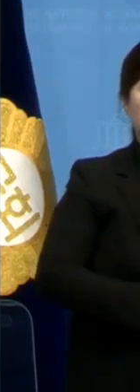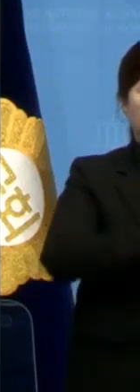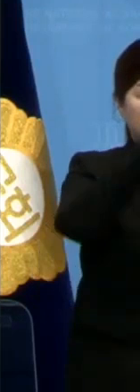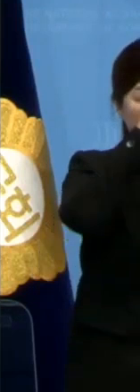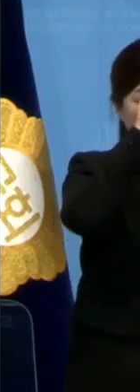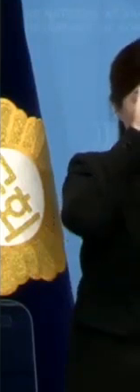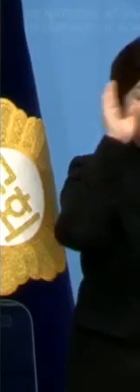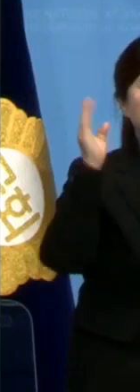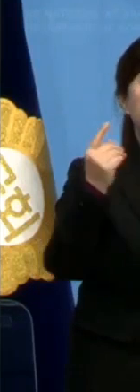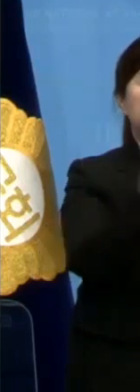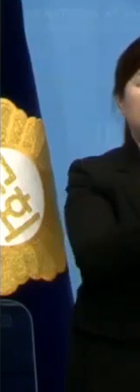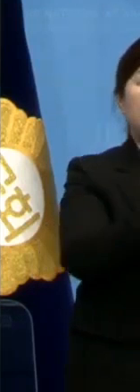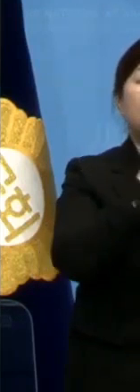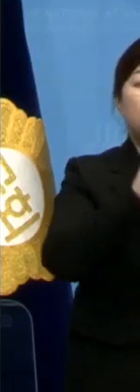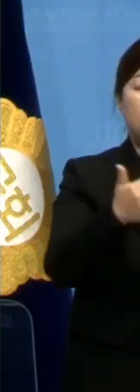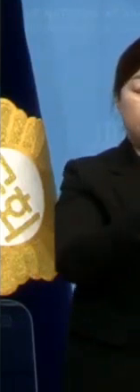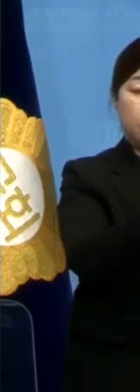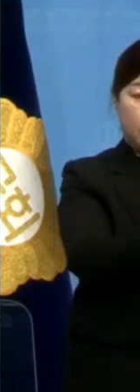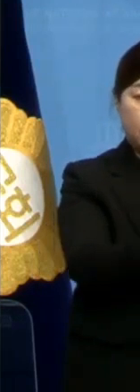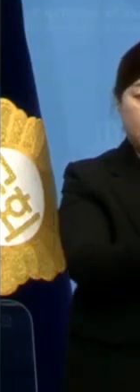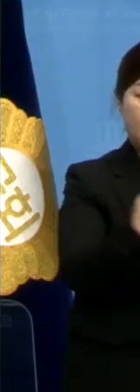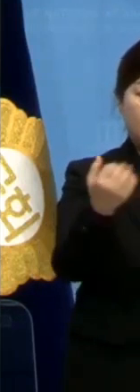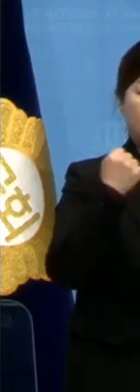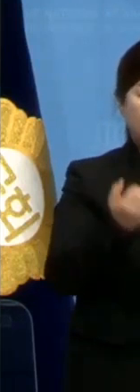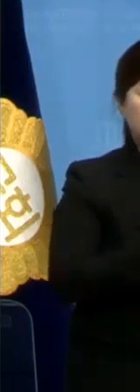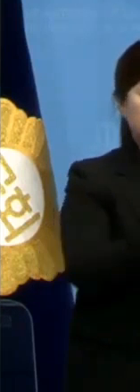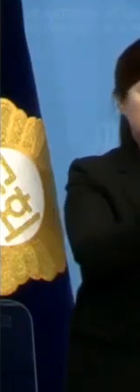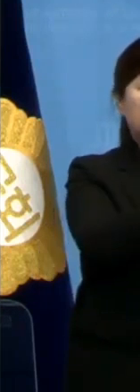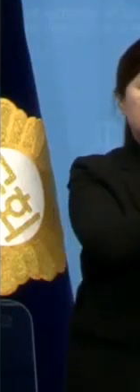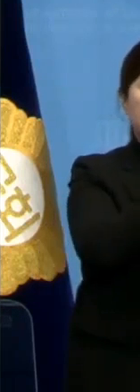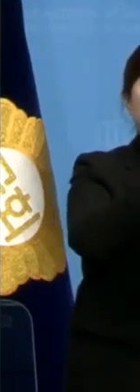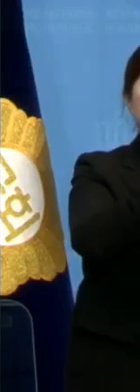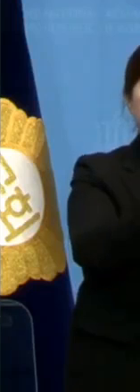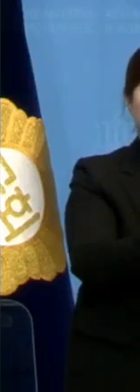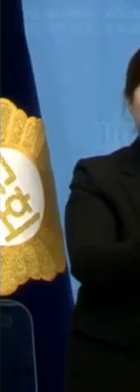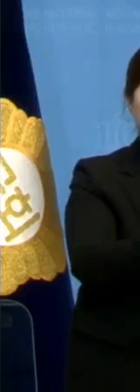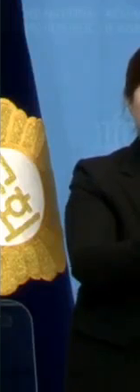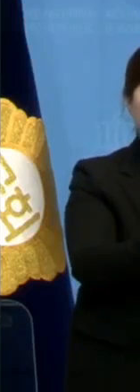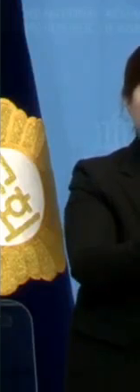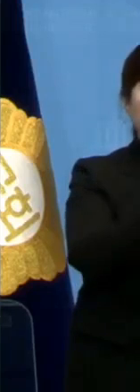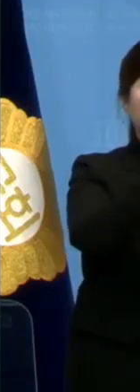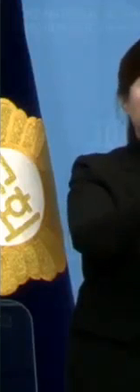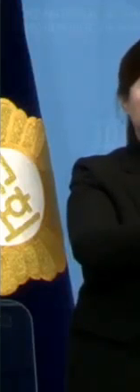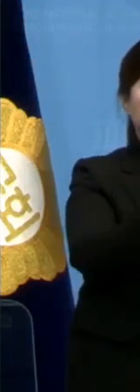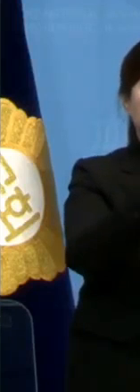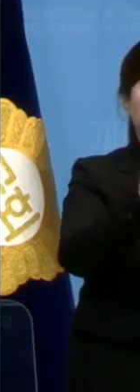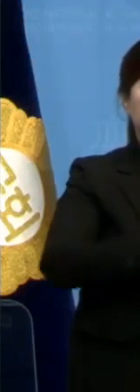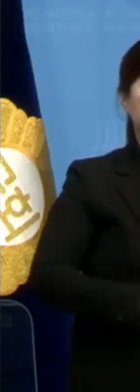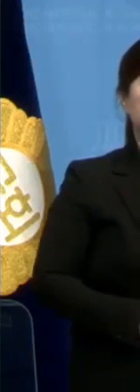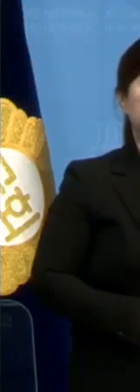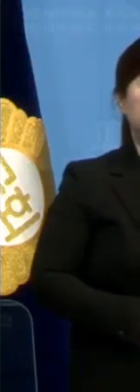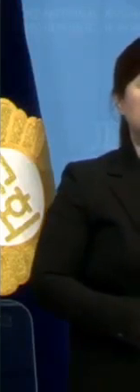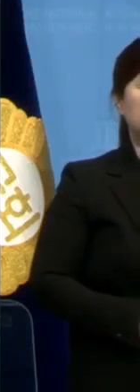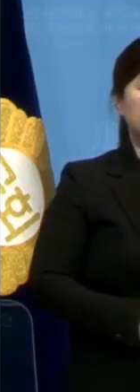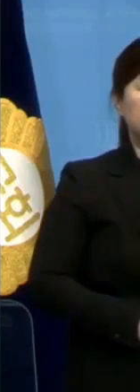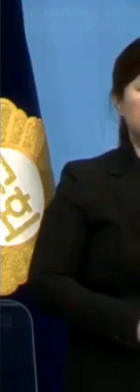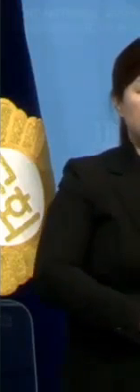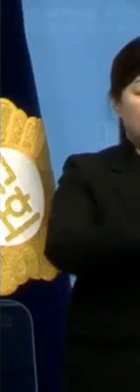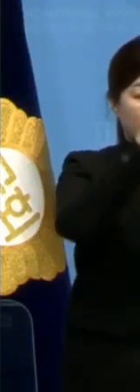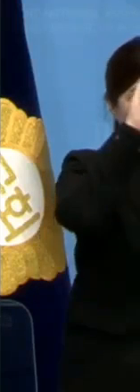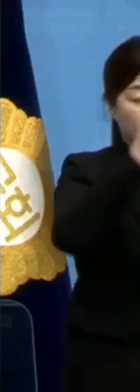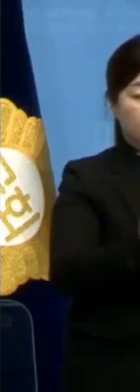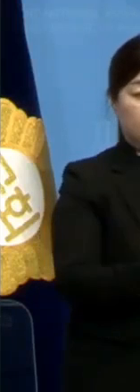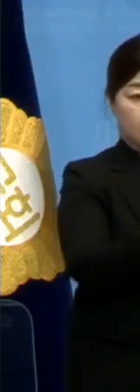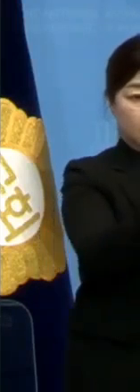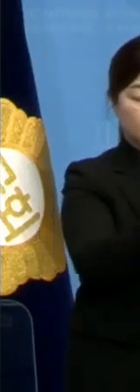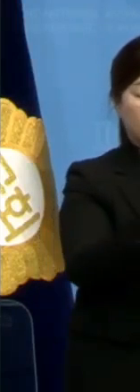질병 치료뿐 아니라 질병 예방과 건강 증진도 매우 중요한 목적이 되겠습니다. 질병이